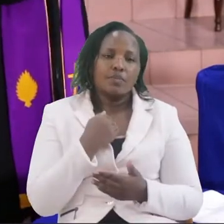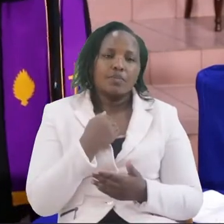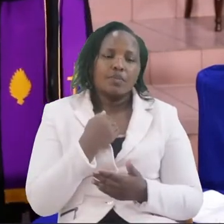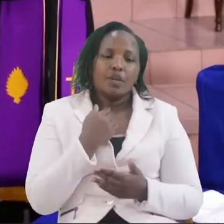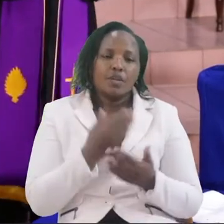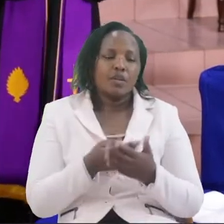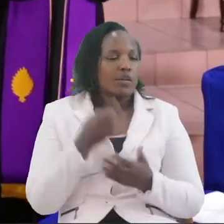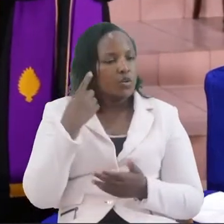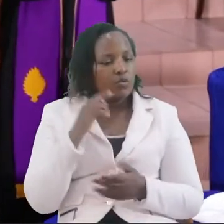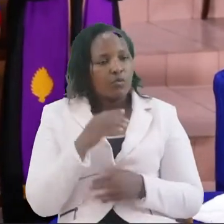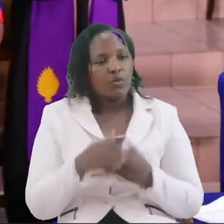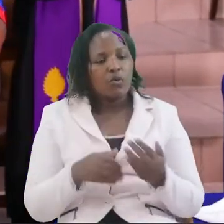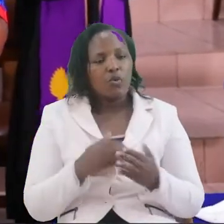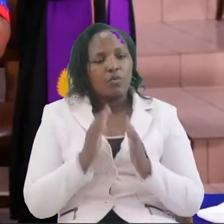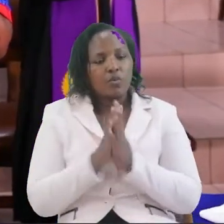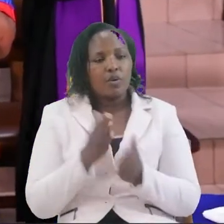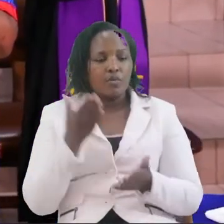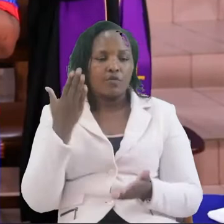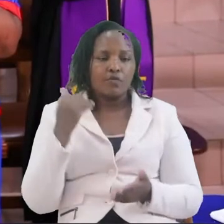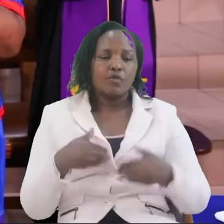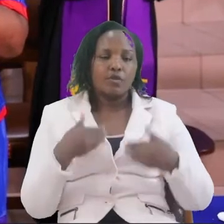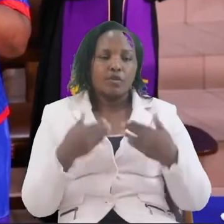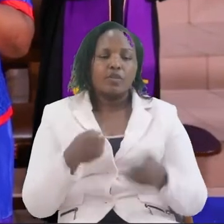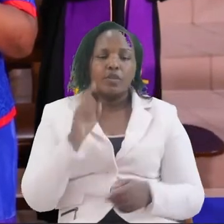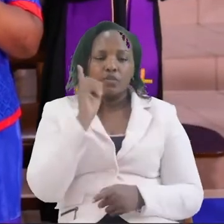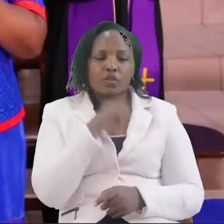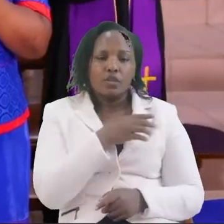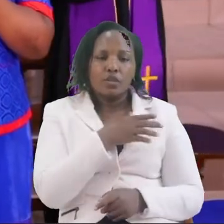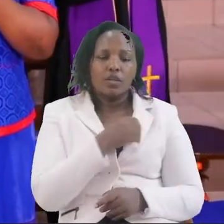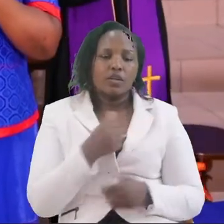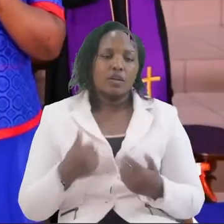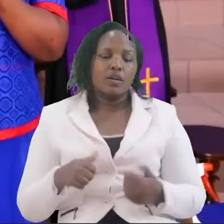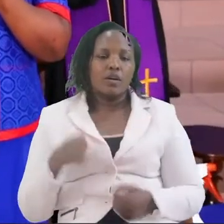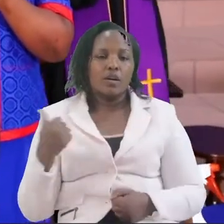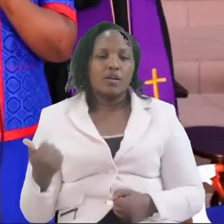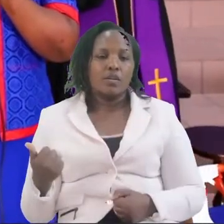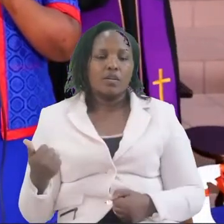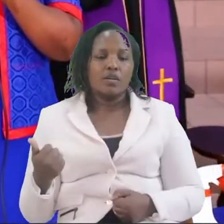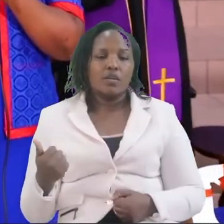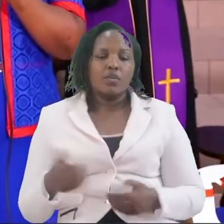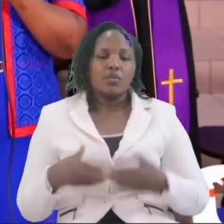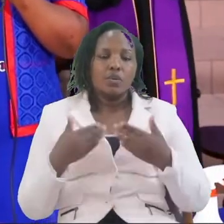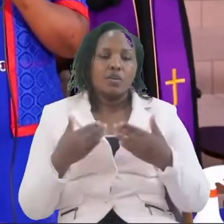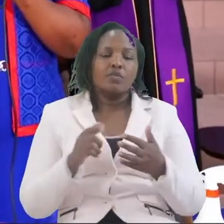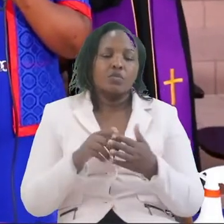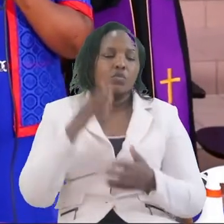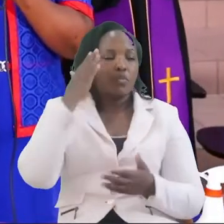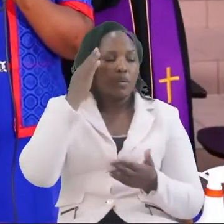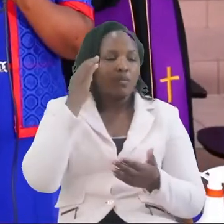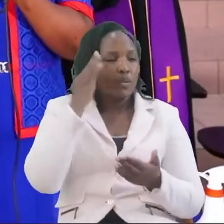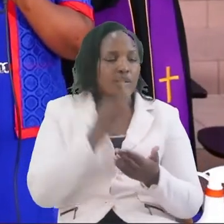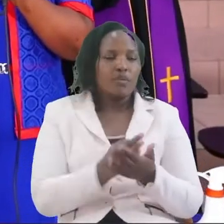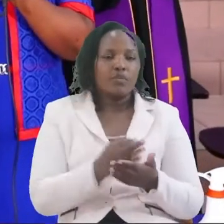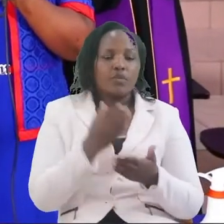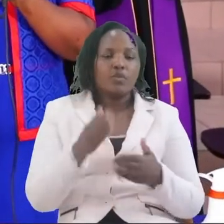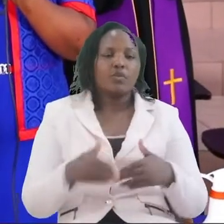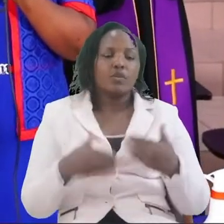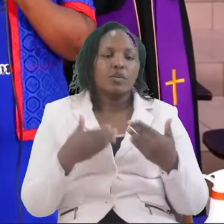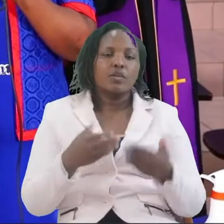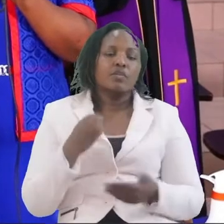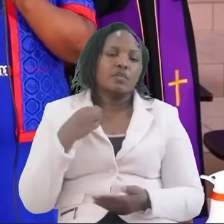yote ambayo tumekuomba na umetupa. Na yale mengine babo, bado tunakuletea, tuna imani bado utatupa Mungu